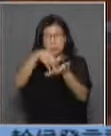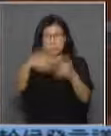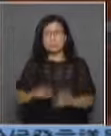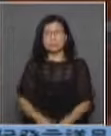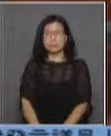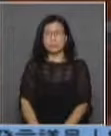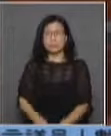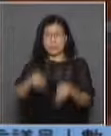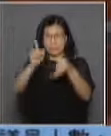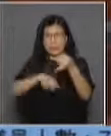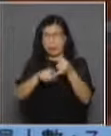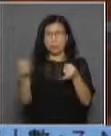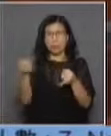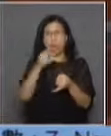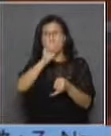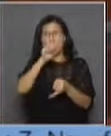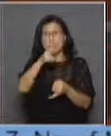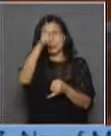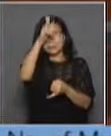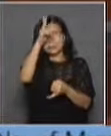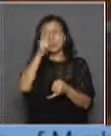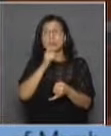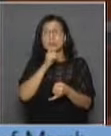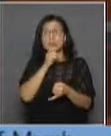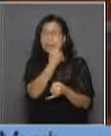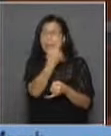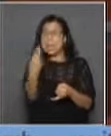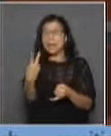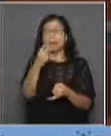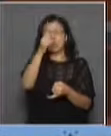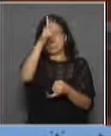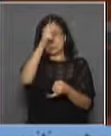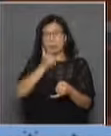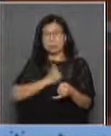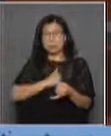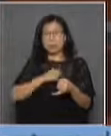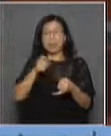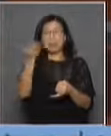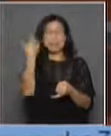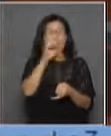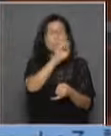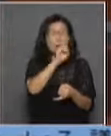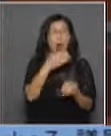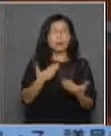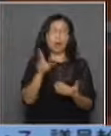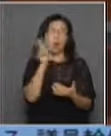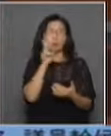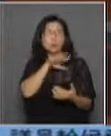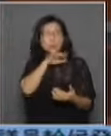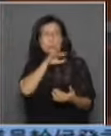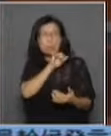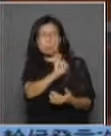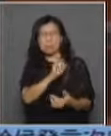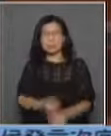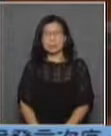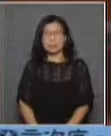其后有些的讲法和当初政府某些的官员的讲法，发觉其后先前有些讲法是不尽不实啦。是吗？包